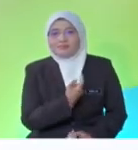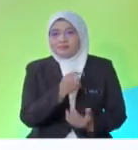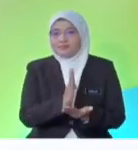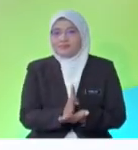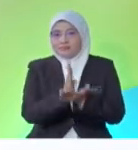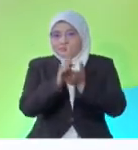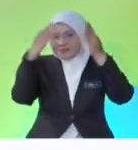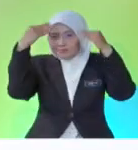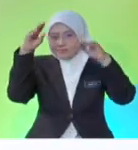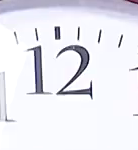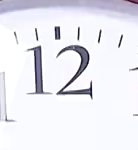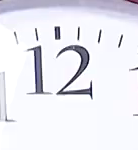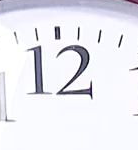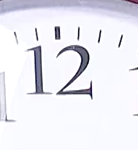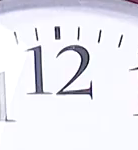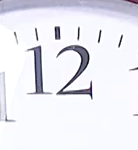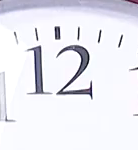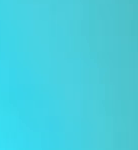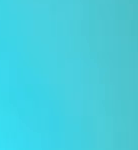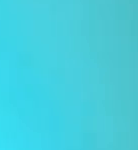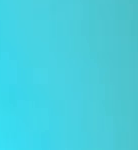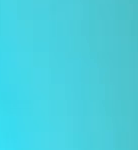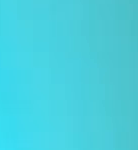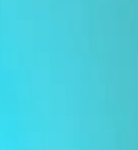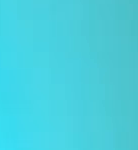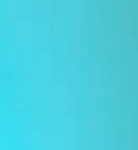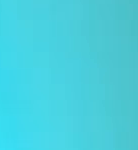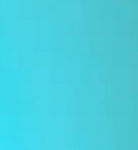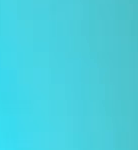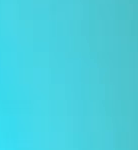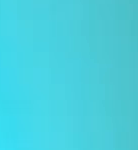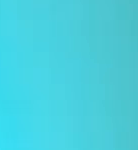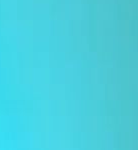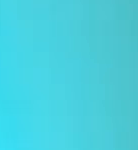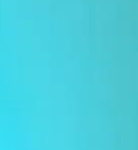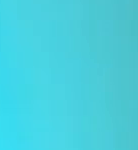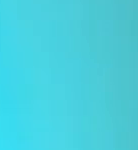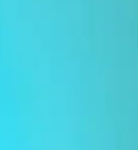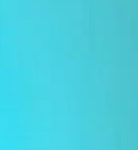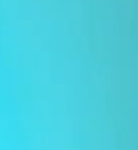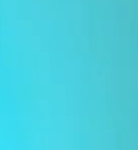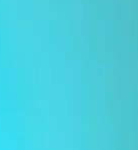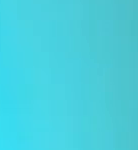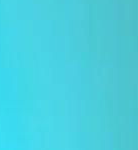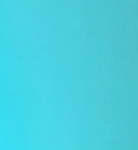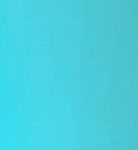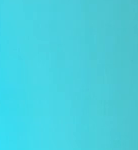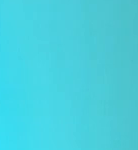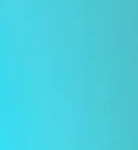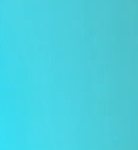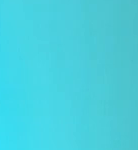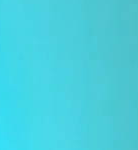isyarat iaitu Cikgu Nabila Ilyas Elias Yahaya dari Sekolah Menengah Kebangsaan Sungai Layar, Sungai Petani, Kedah. Wah,